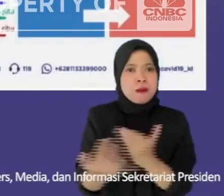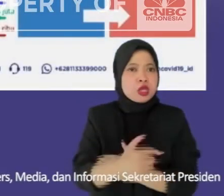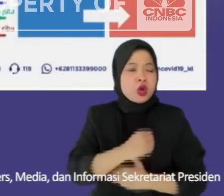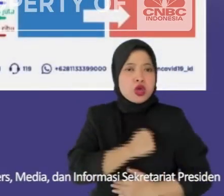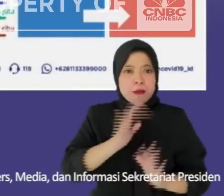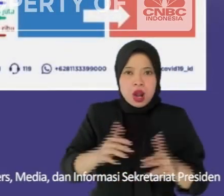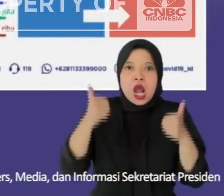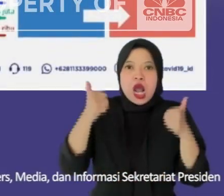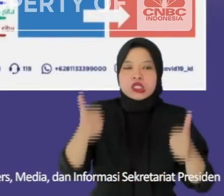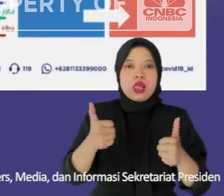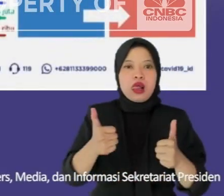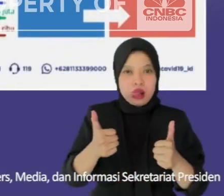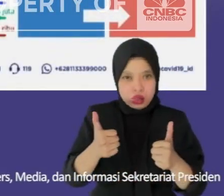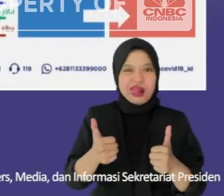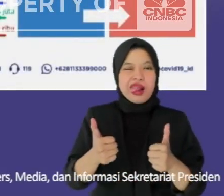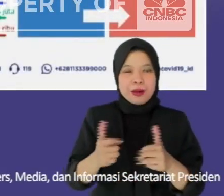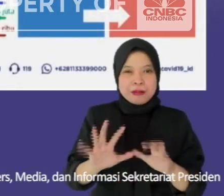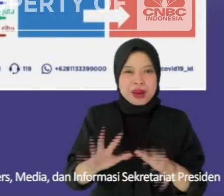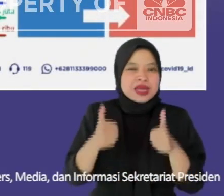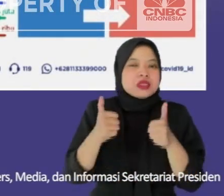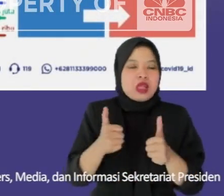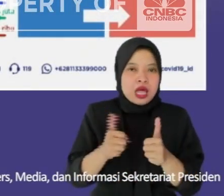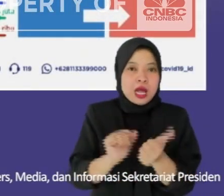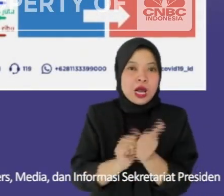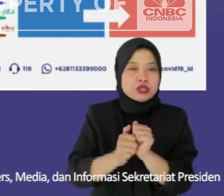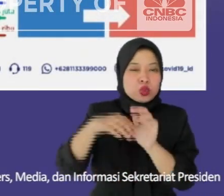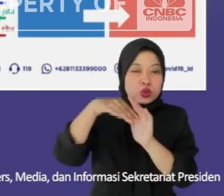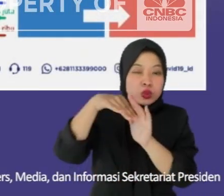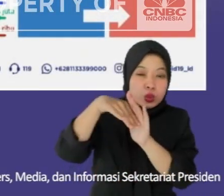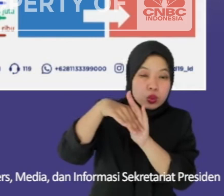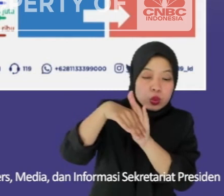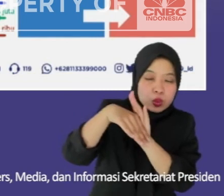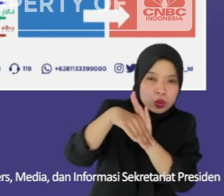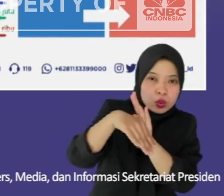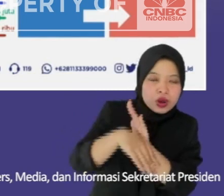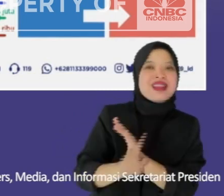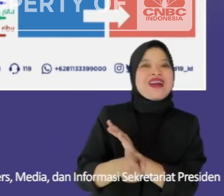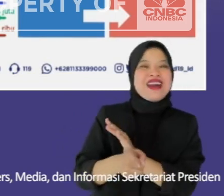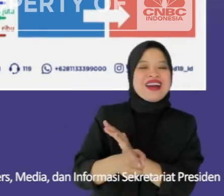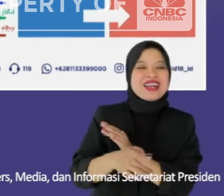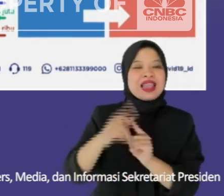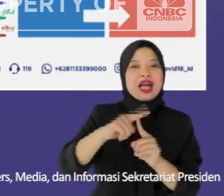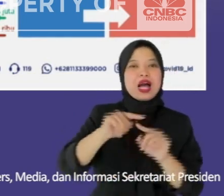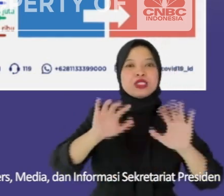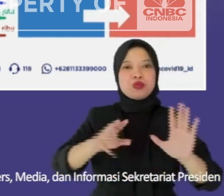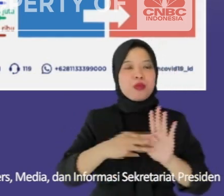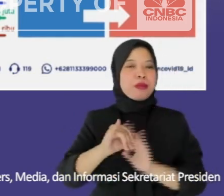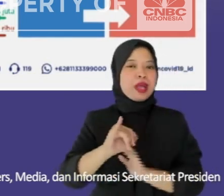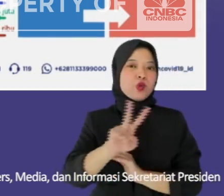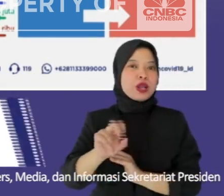menghadapi gelombang kasus tersebut sehingga kasus terus menurun hingga Titik terendah pada tanggal